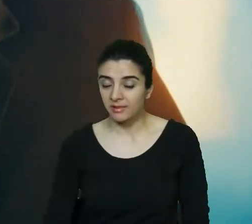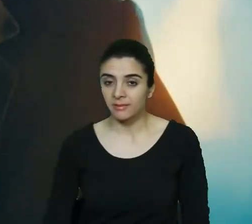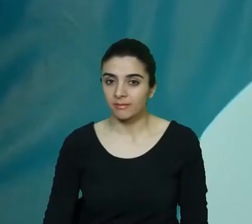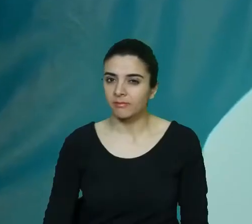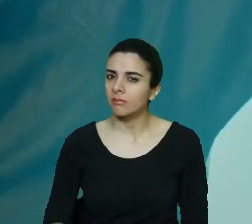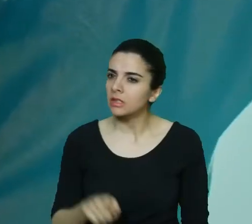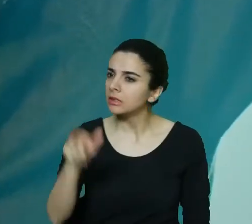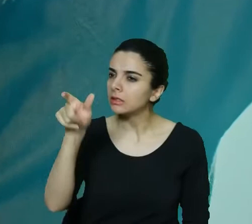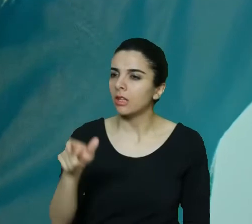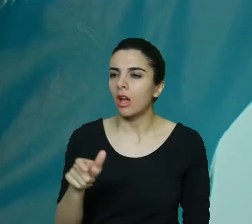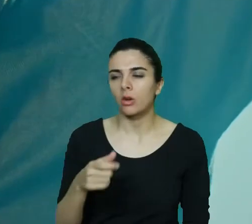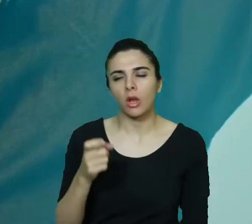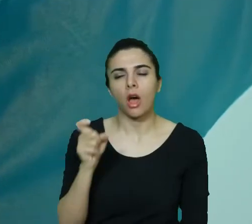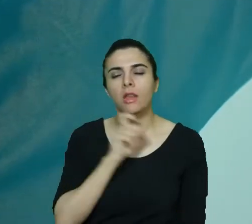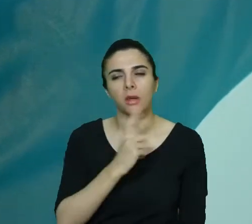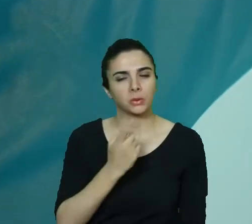Ama senin kusurun yok.